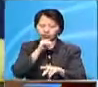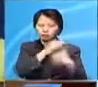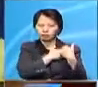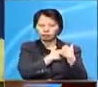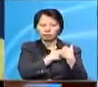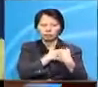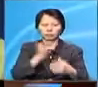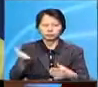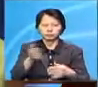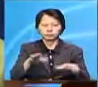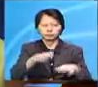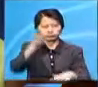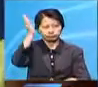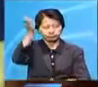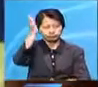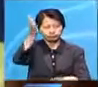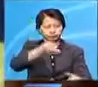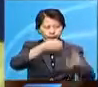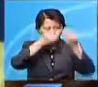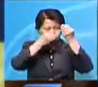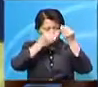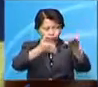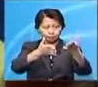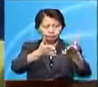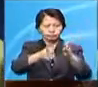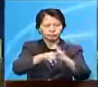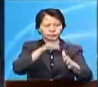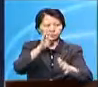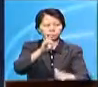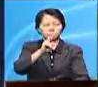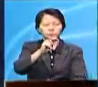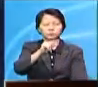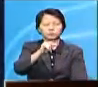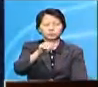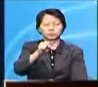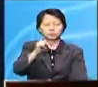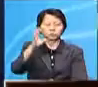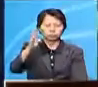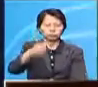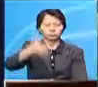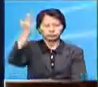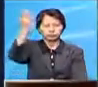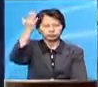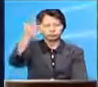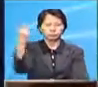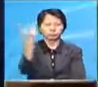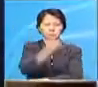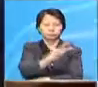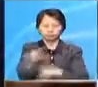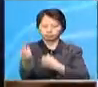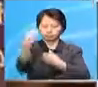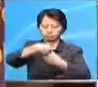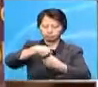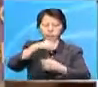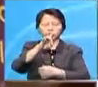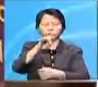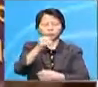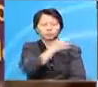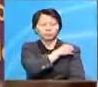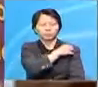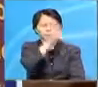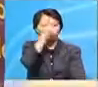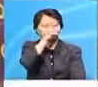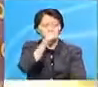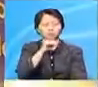beliau merasmikan simposium maklumat geospatial kebangsaan ketujuh di Putrajaya simposium dua hari itu disertai lebih 80 pegawai